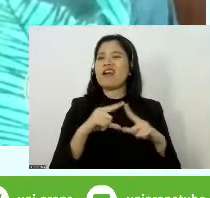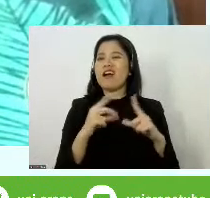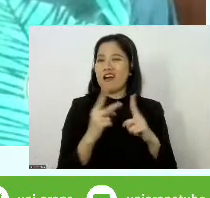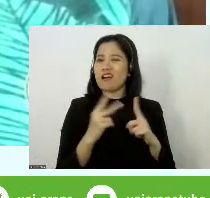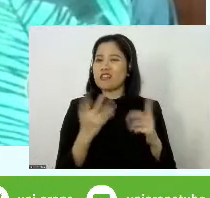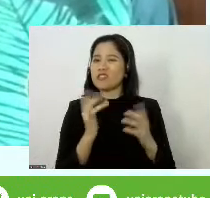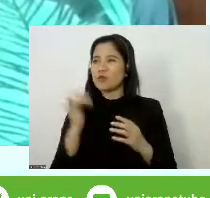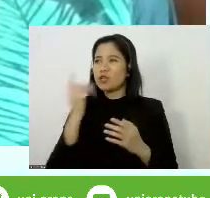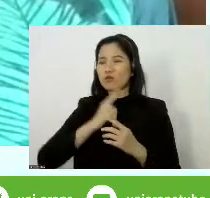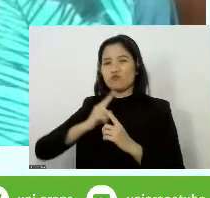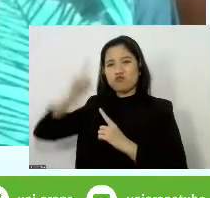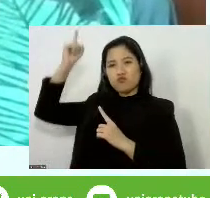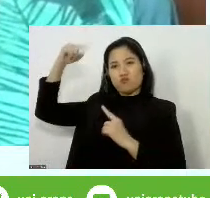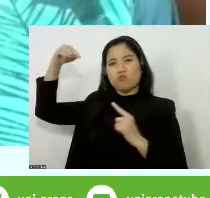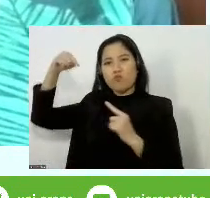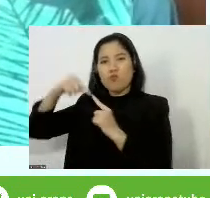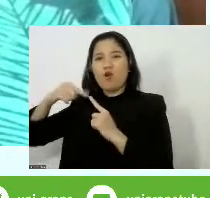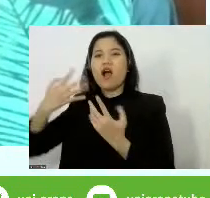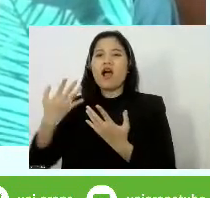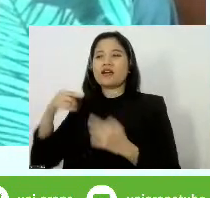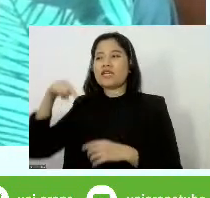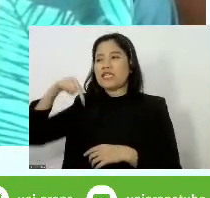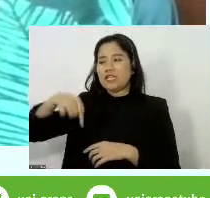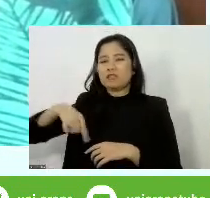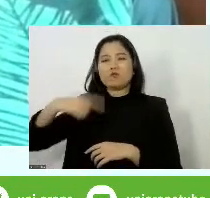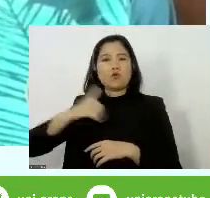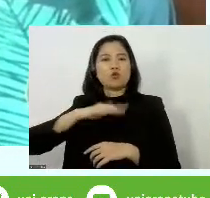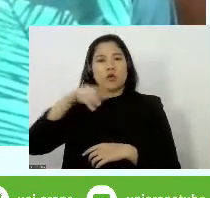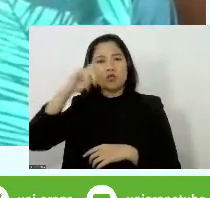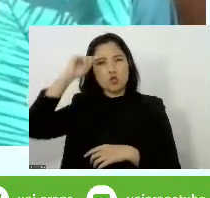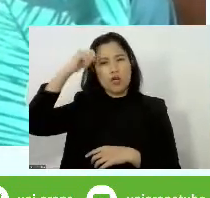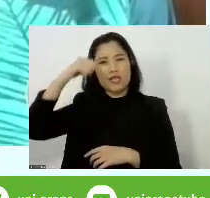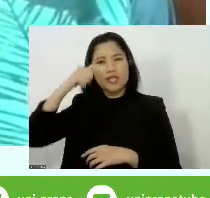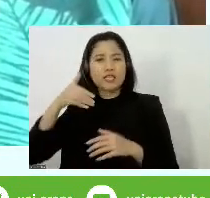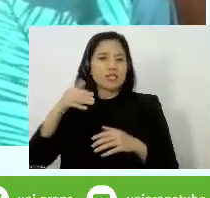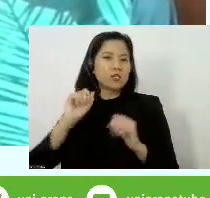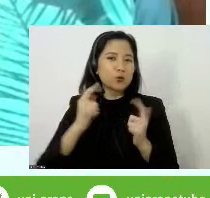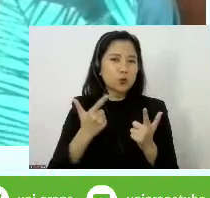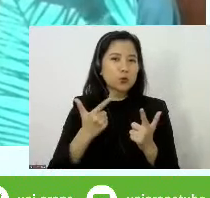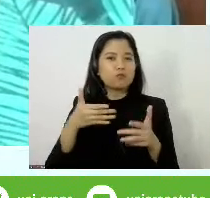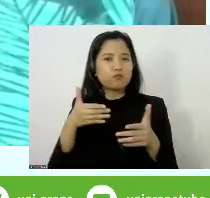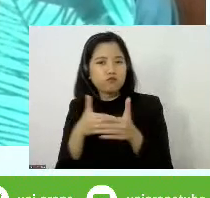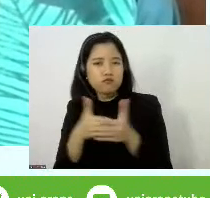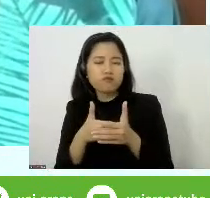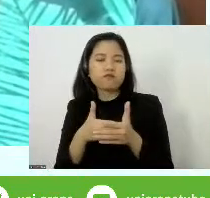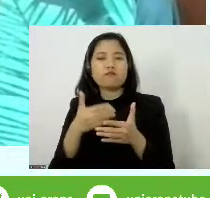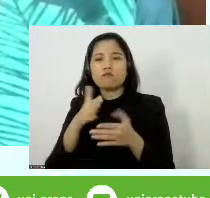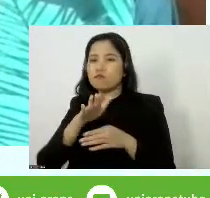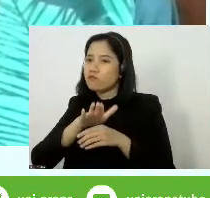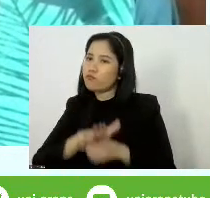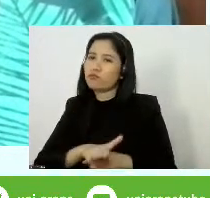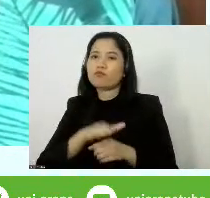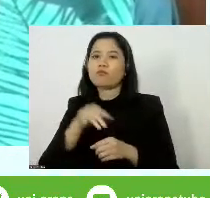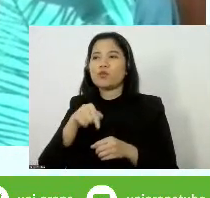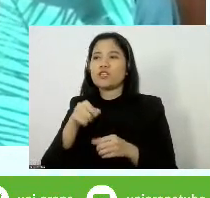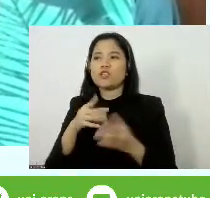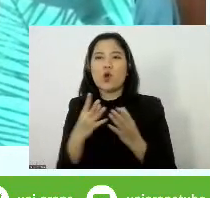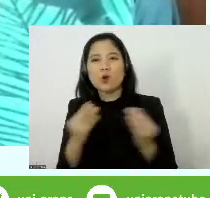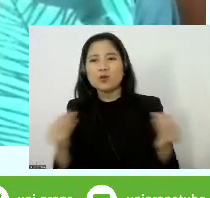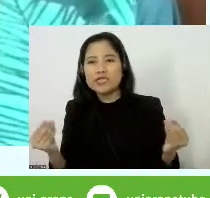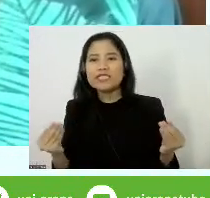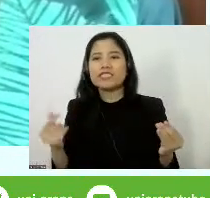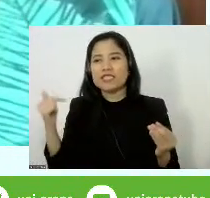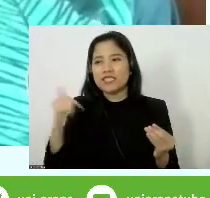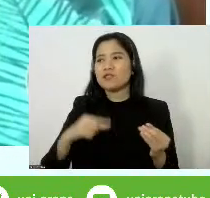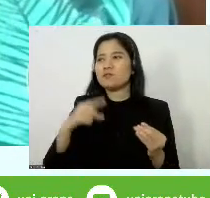menekan kerugian menekan semua kesulitan hidup membantu bangsa ini membantu lingkungan hidup kita Insyaallah bahkan membawa nilai